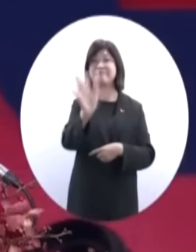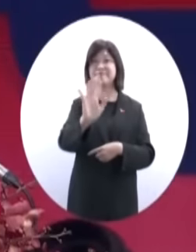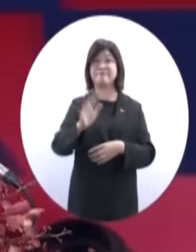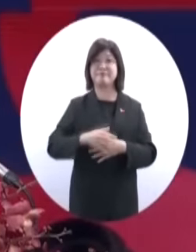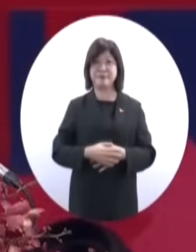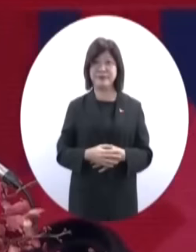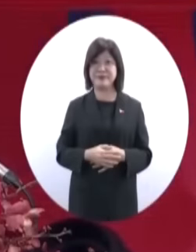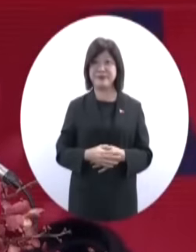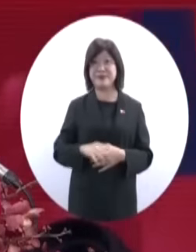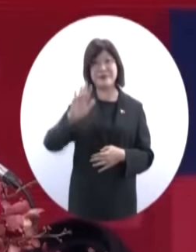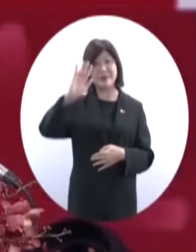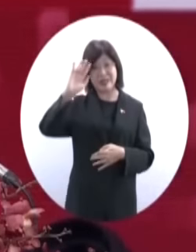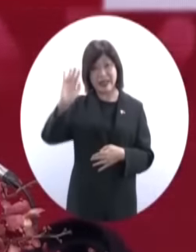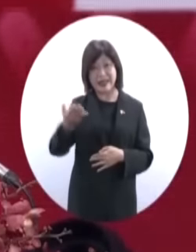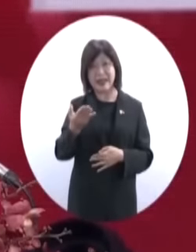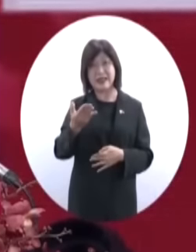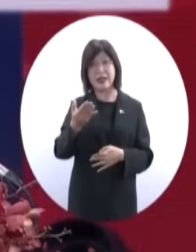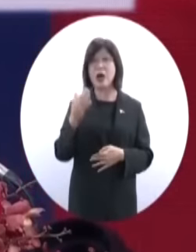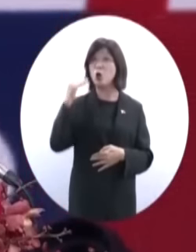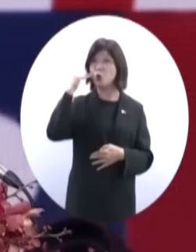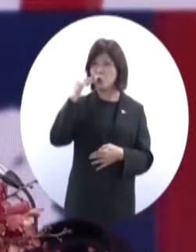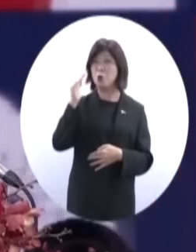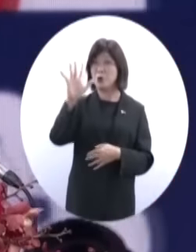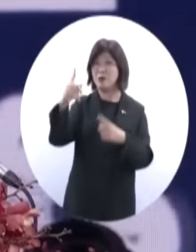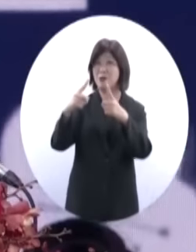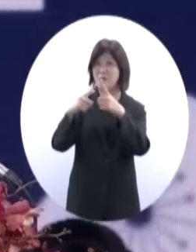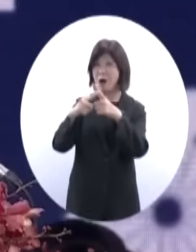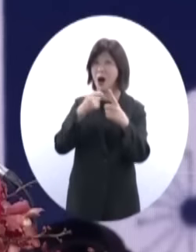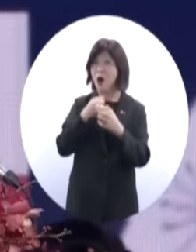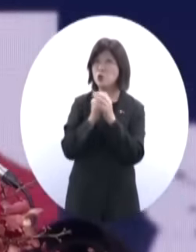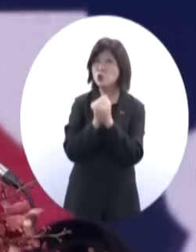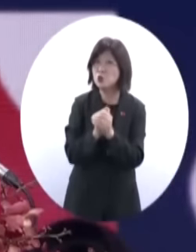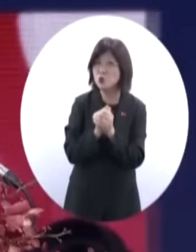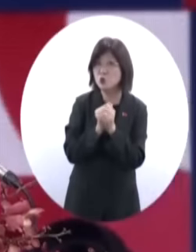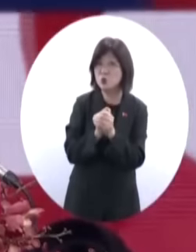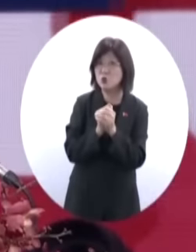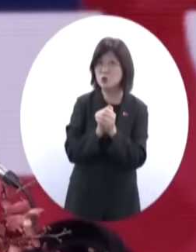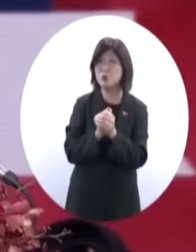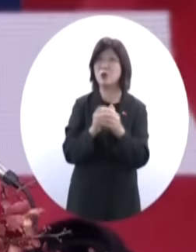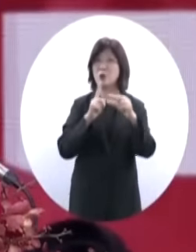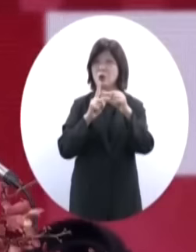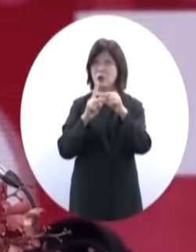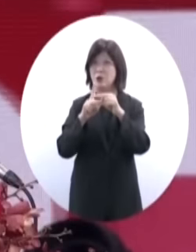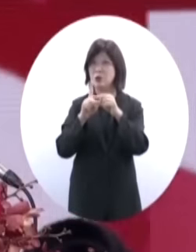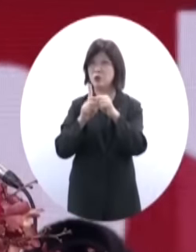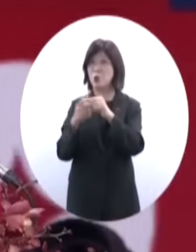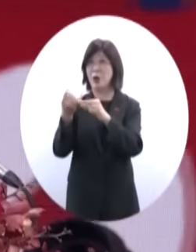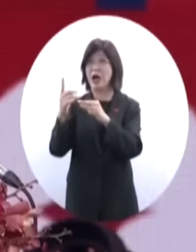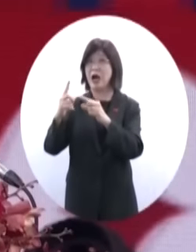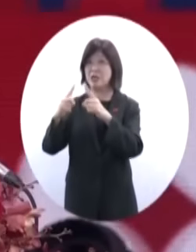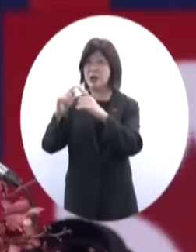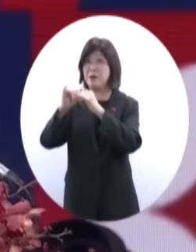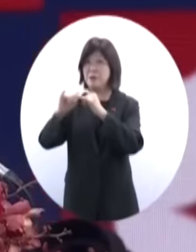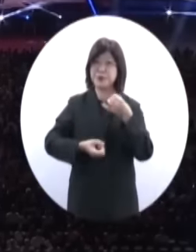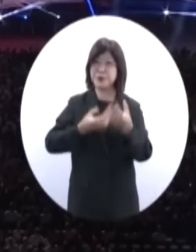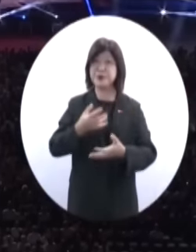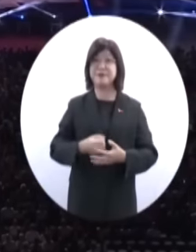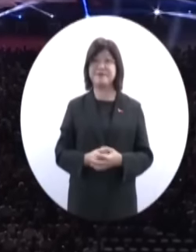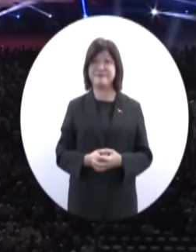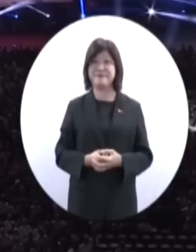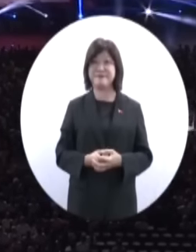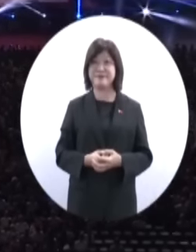生日快乐。他要告诉这些年轻人，你们搞清楚哪个才是我们的祖国？ 被我们中华民国的年纪比这个